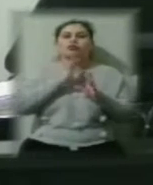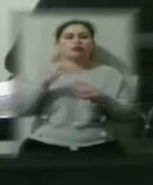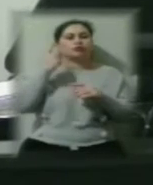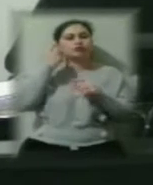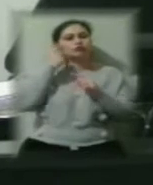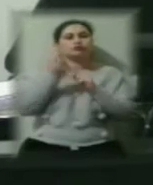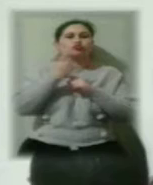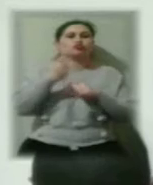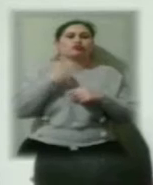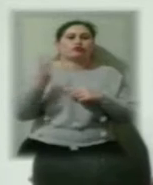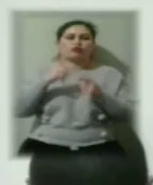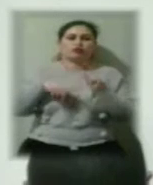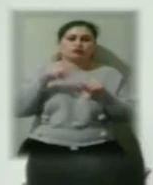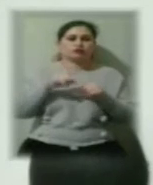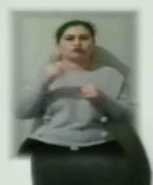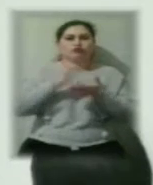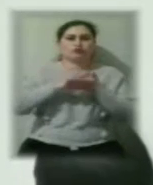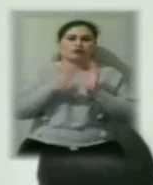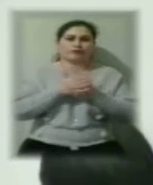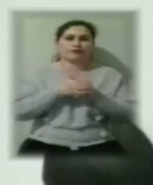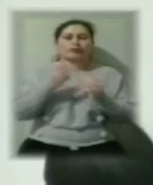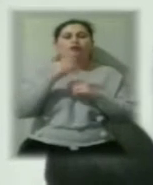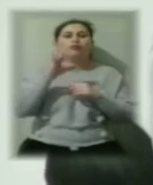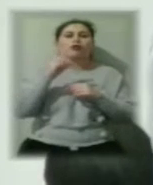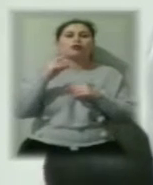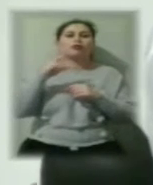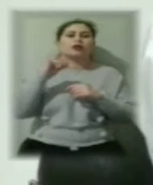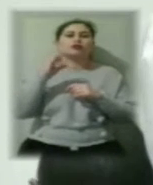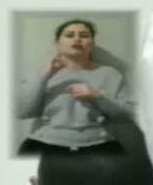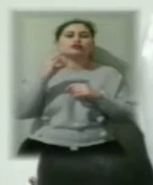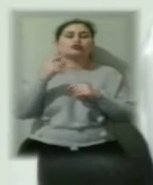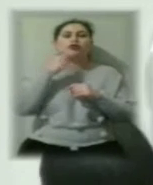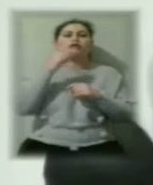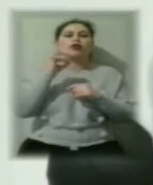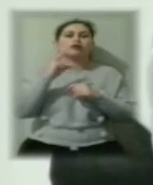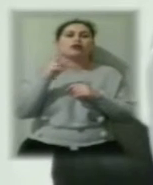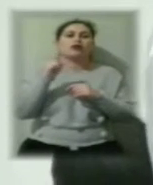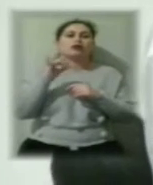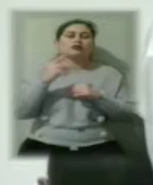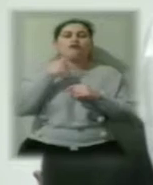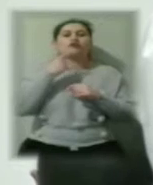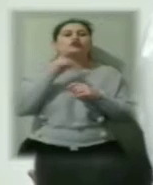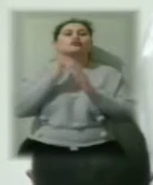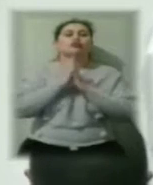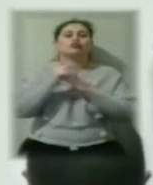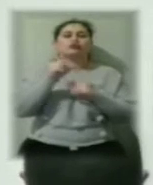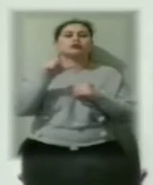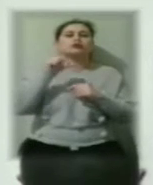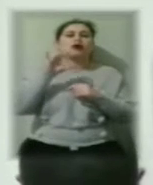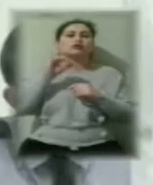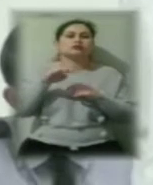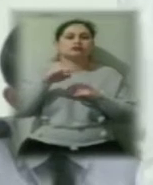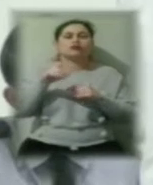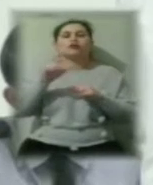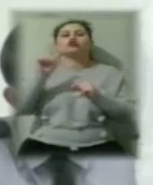однакового прізвища. Микола Мельниченко, адвокат Євгена Калініна, просить, щоб його підзахисному обрали інший запобіжний